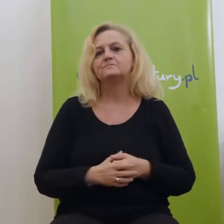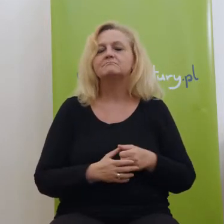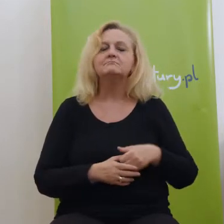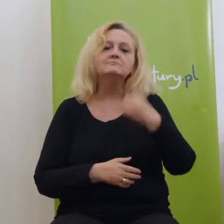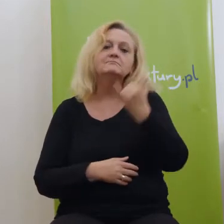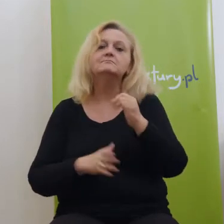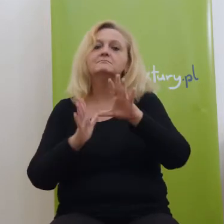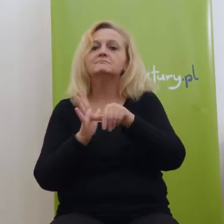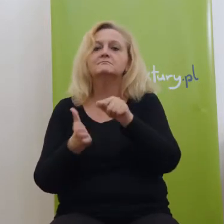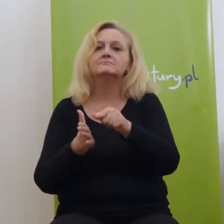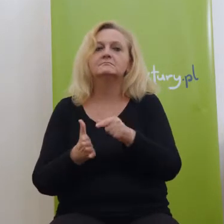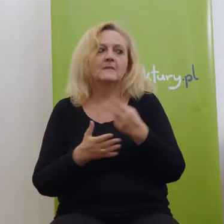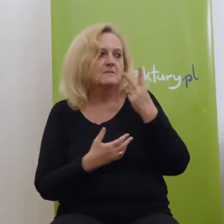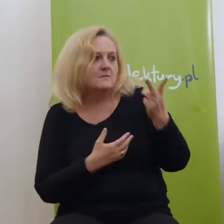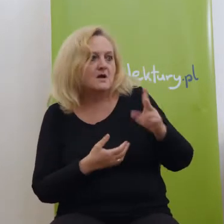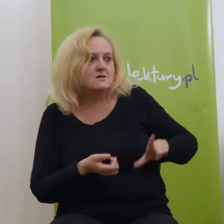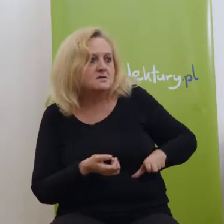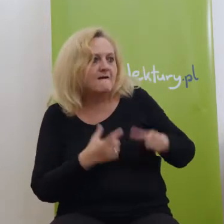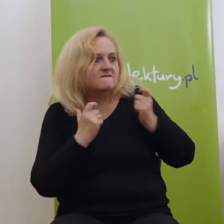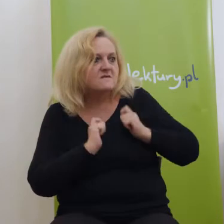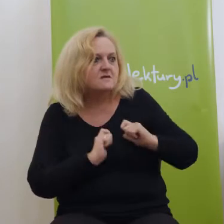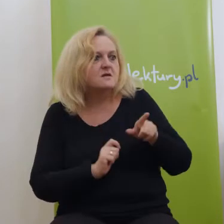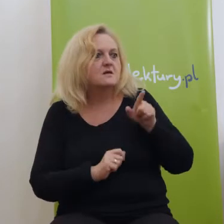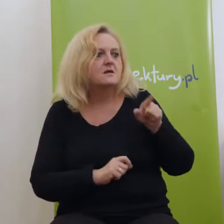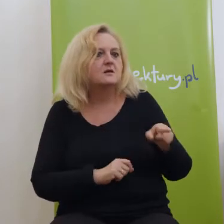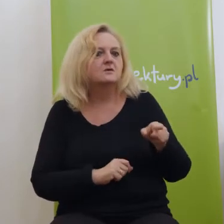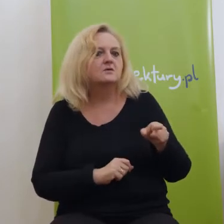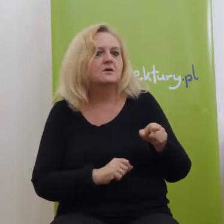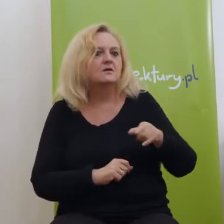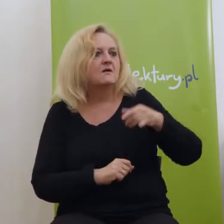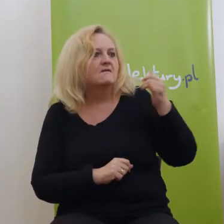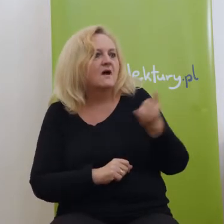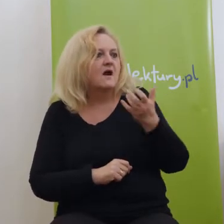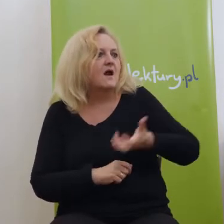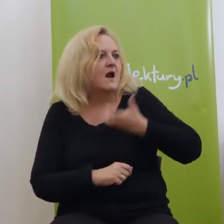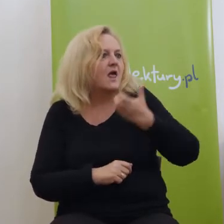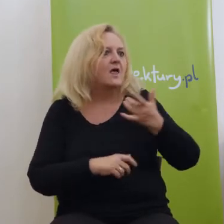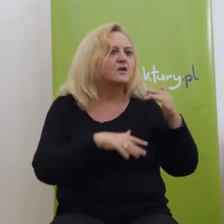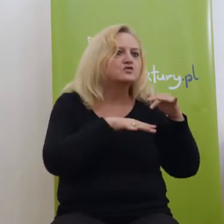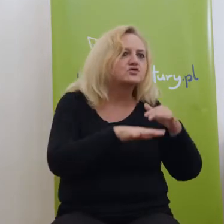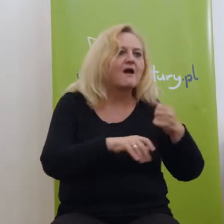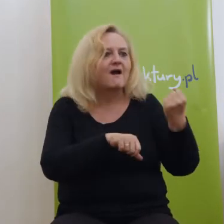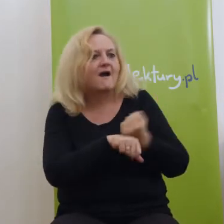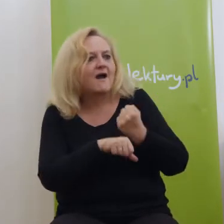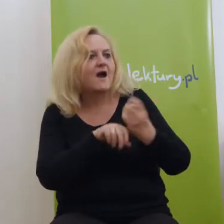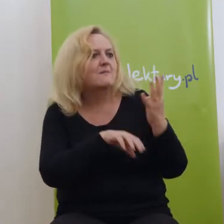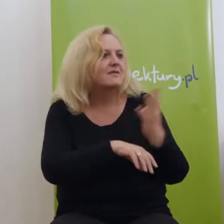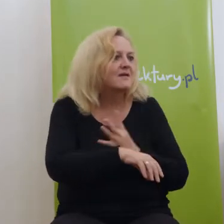Dziecko z miasta zazdrości temu dziecku ze wsi wiecznego lata, rzeki, kamieni,